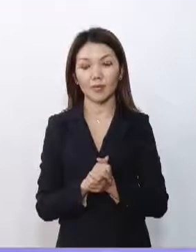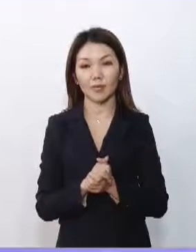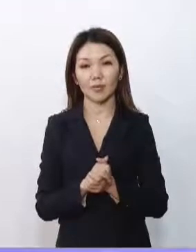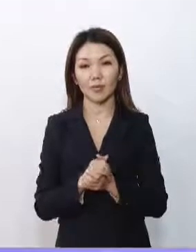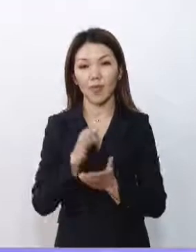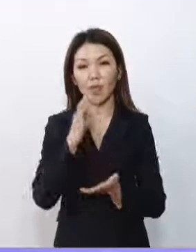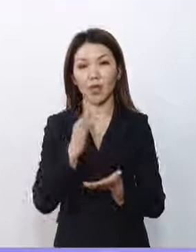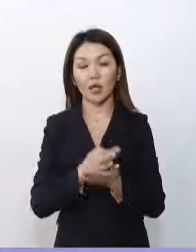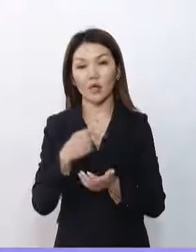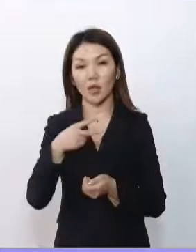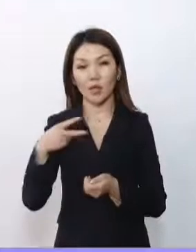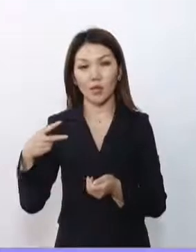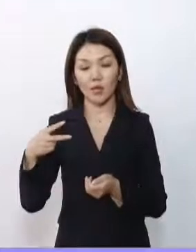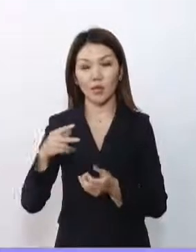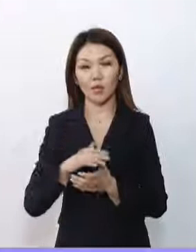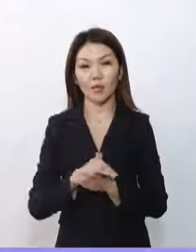разность